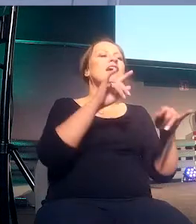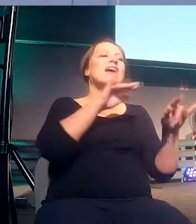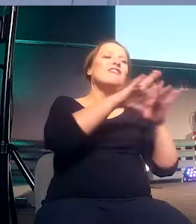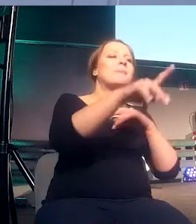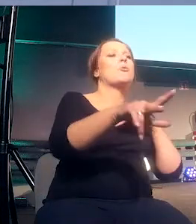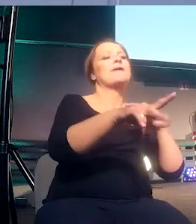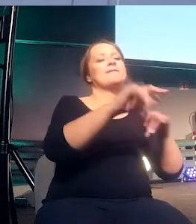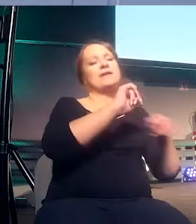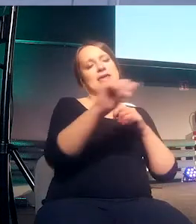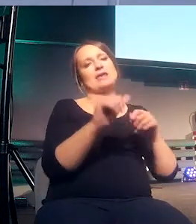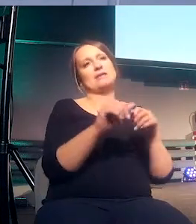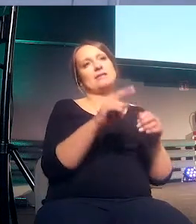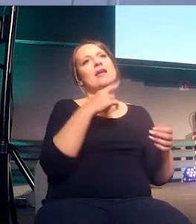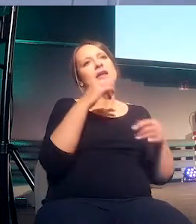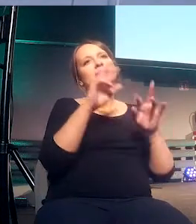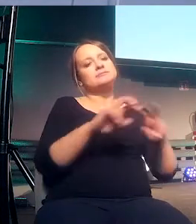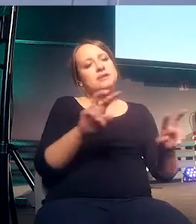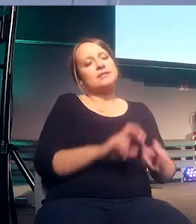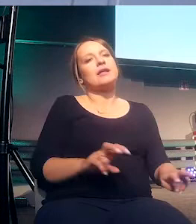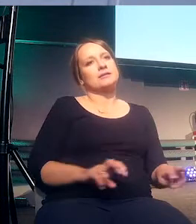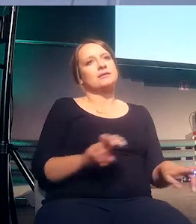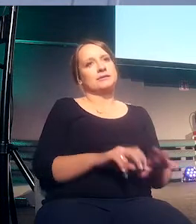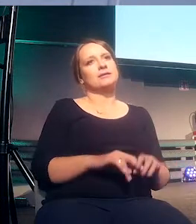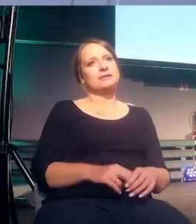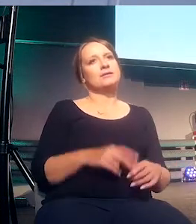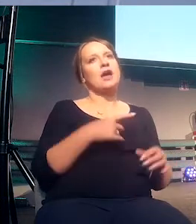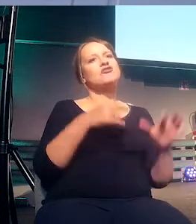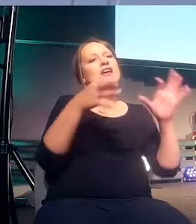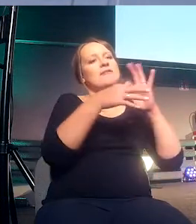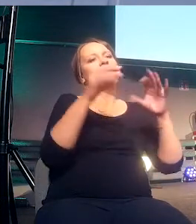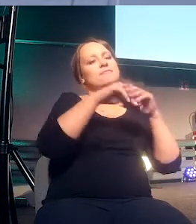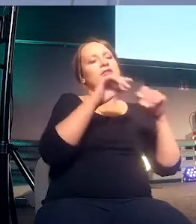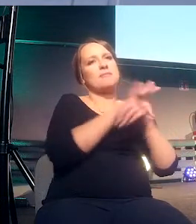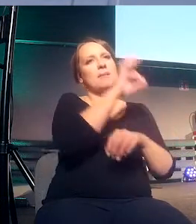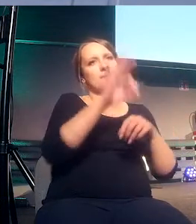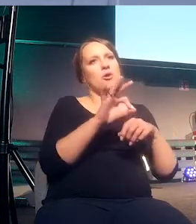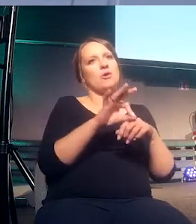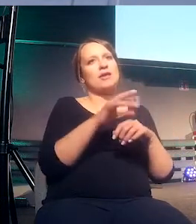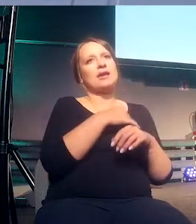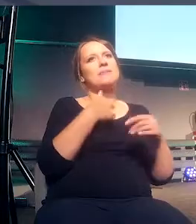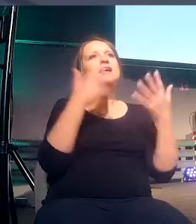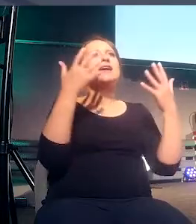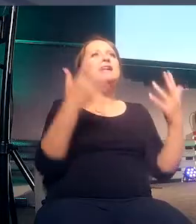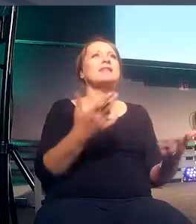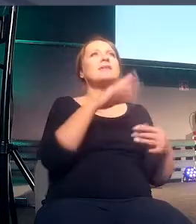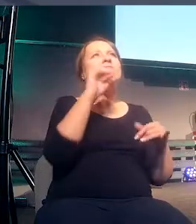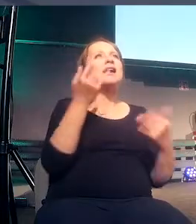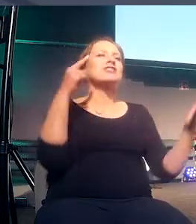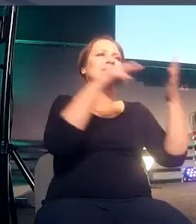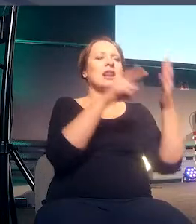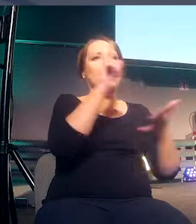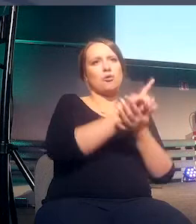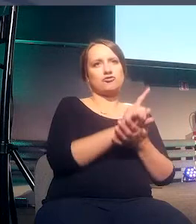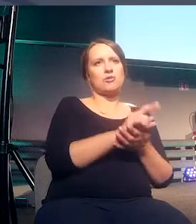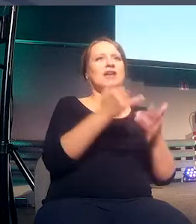względu na te badania, które możemy wykorzystać biznesowo w naszym projekcie, jesteśmy w stanie lepiej osiągnąć cel X. Jeżeli natomiast tego